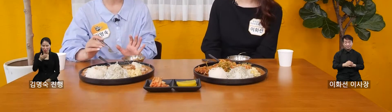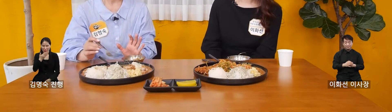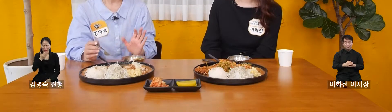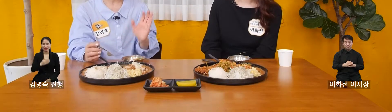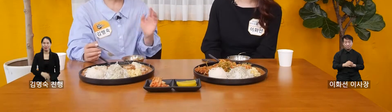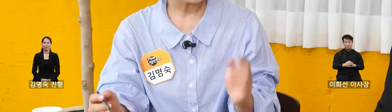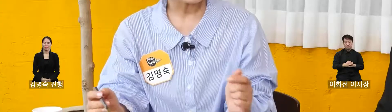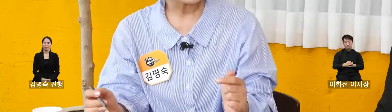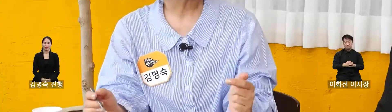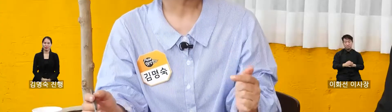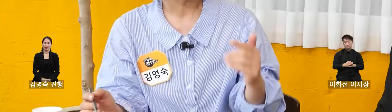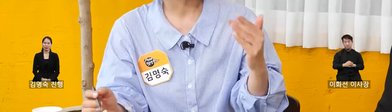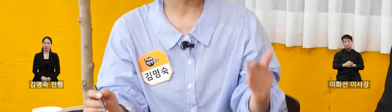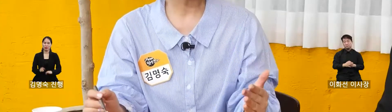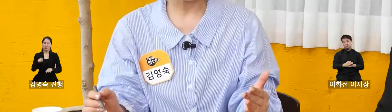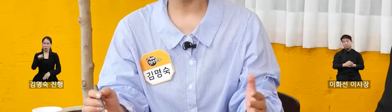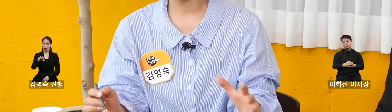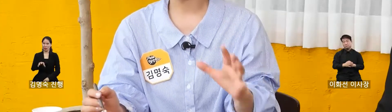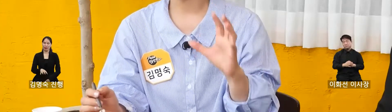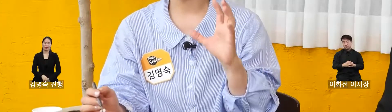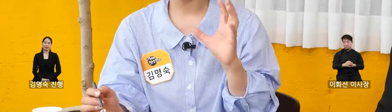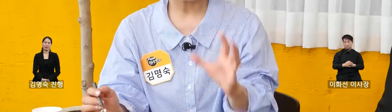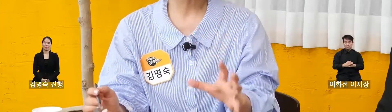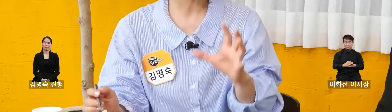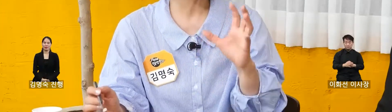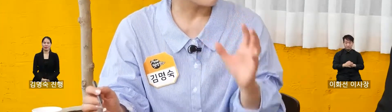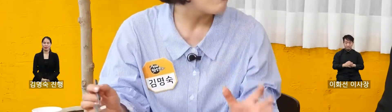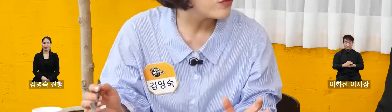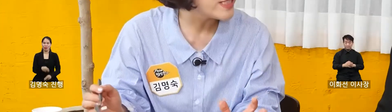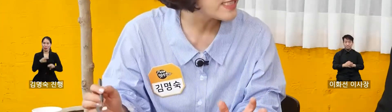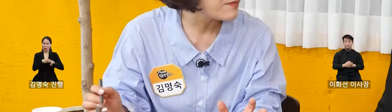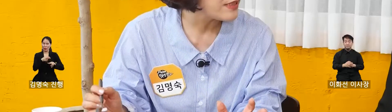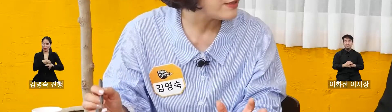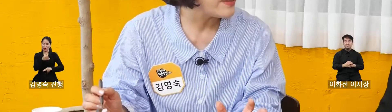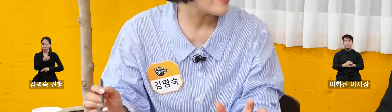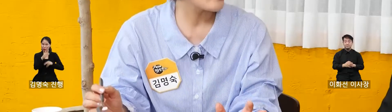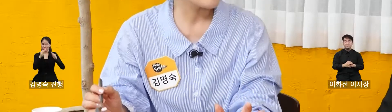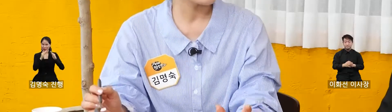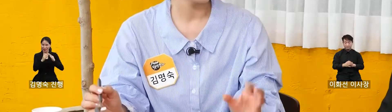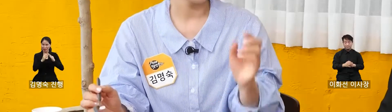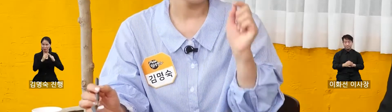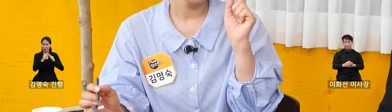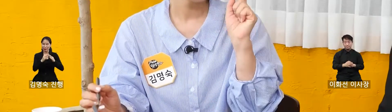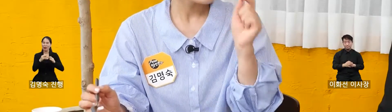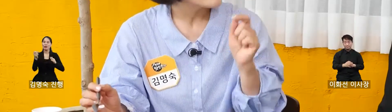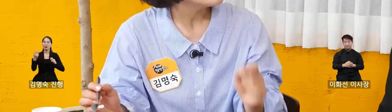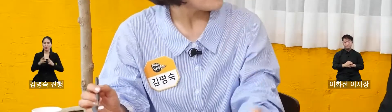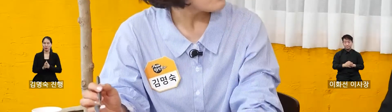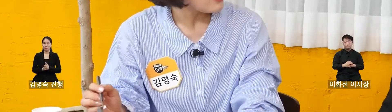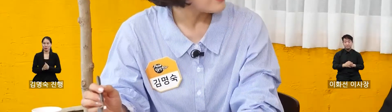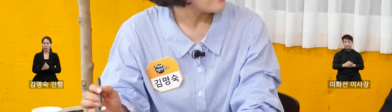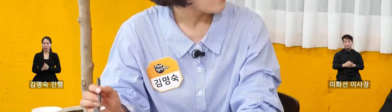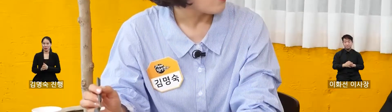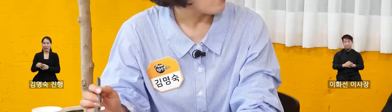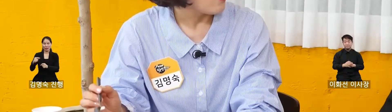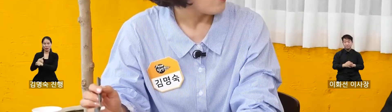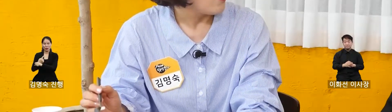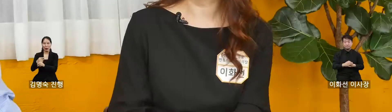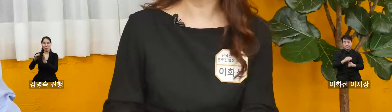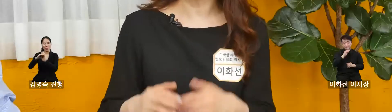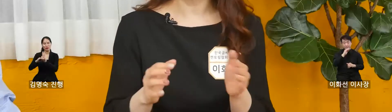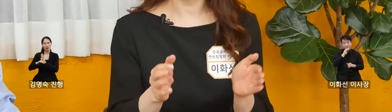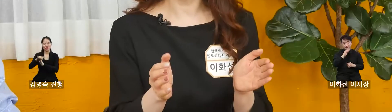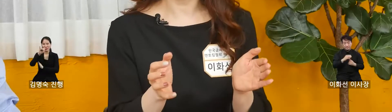먹는데 저희 보니까 여기가 돈가스 전문집인데도 네. 사이드 메뉴가 있네요.